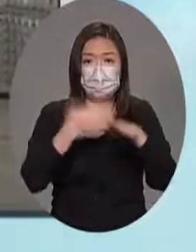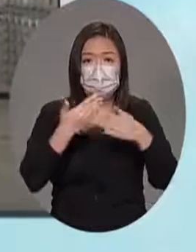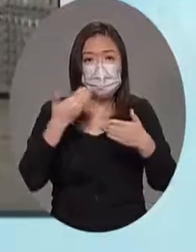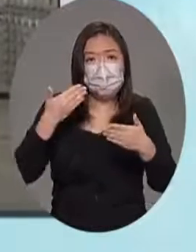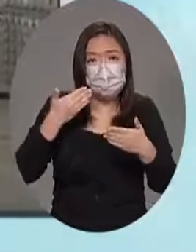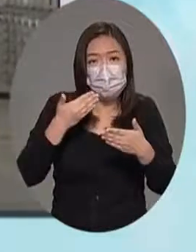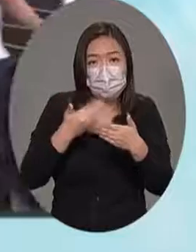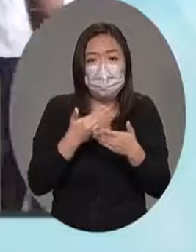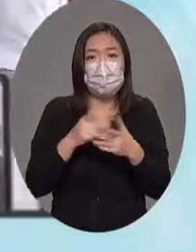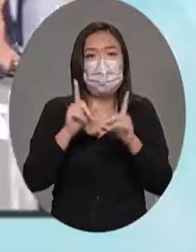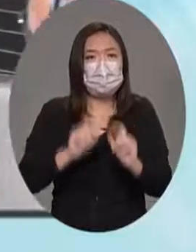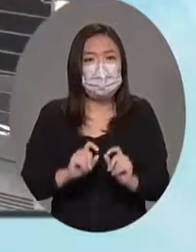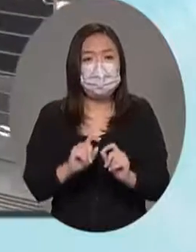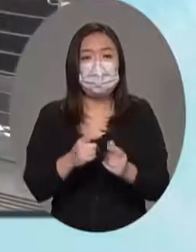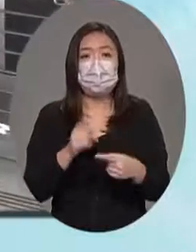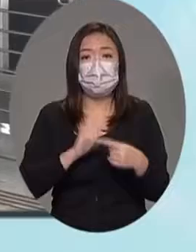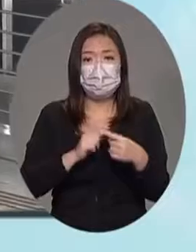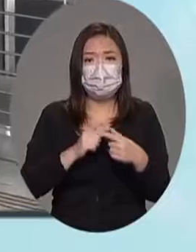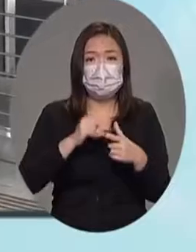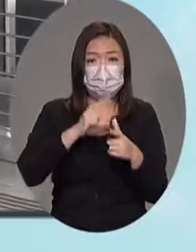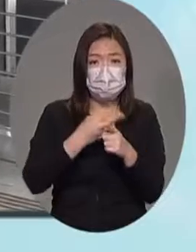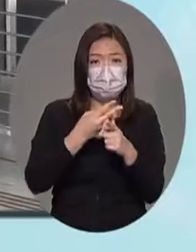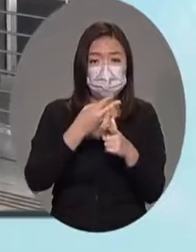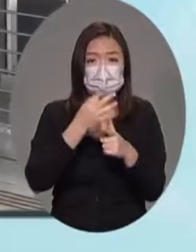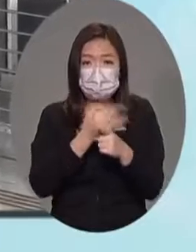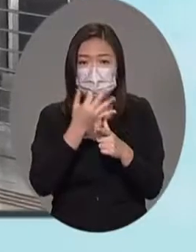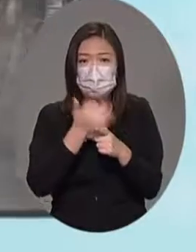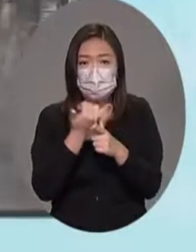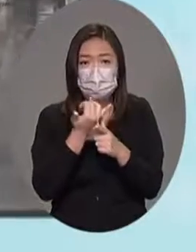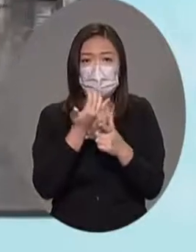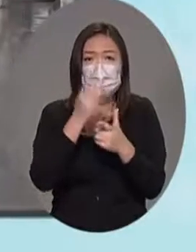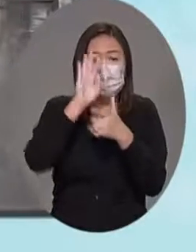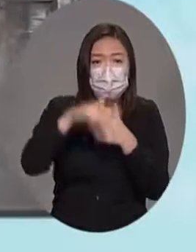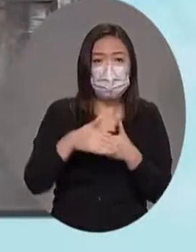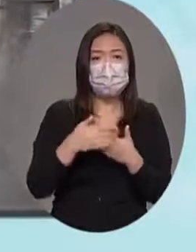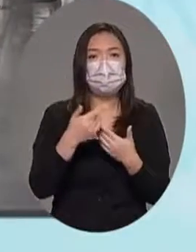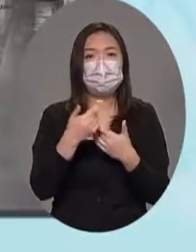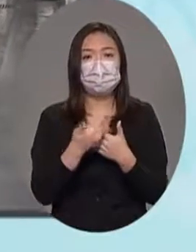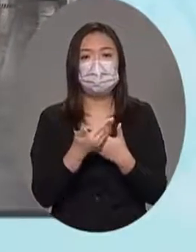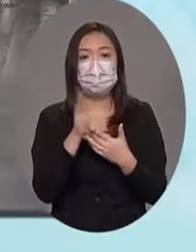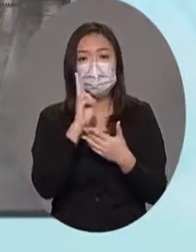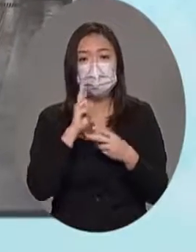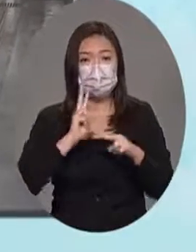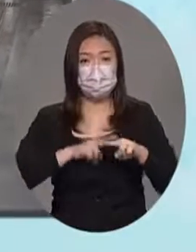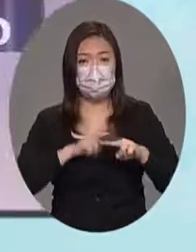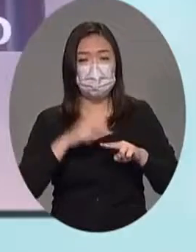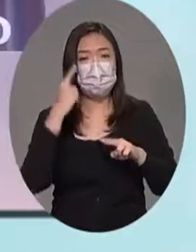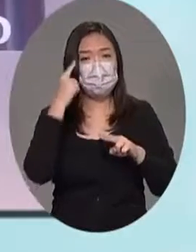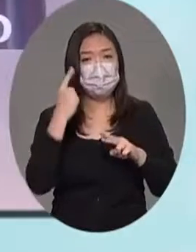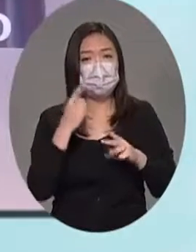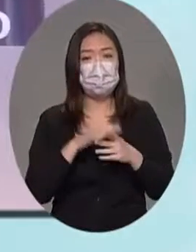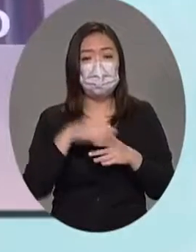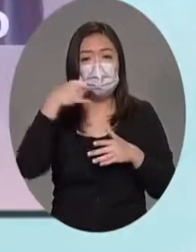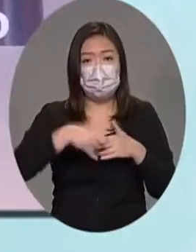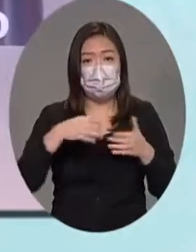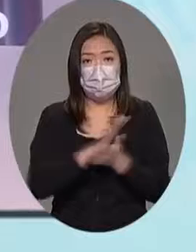咧，就係個時間點係究竟有三個月啦、六個月啦，定係六個月以外啦？我覺得如果譬如國家係諗住明